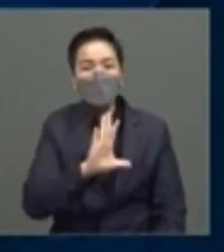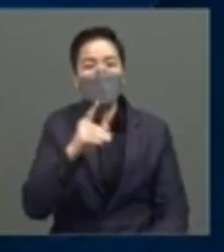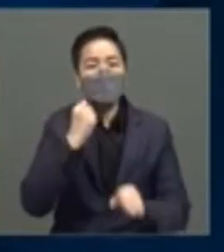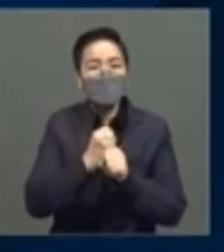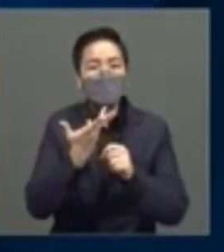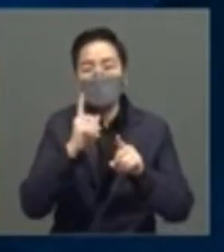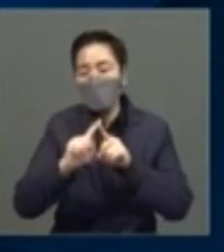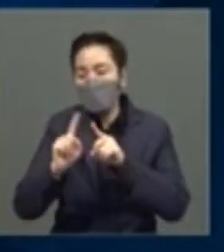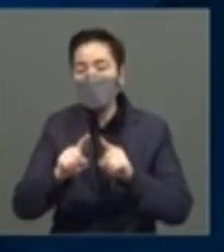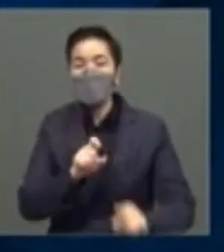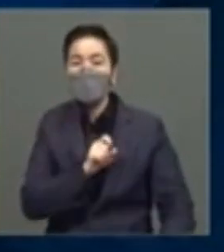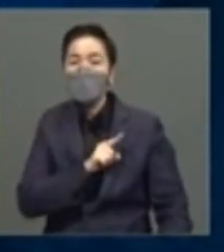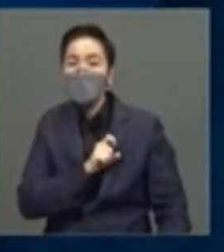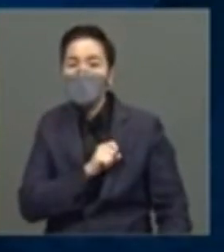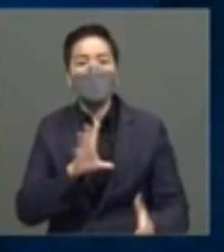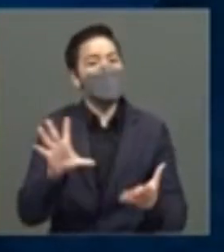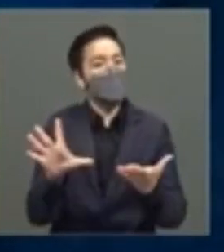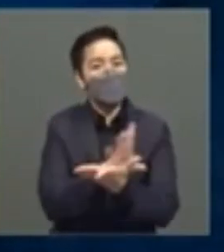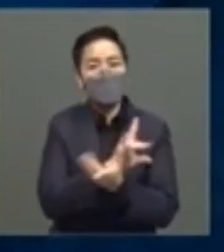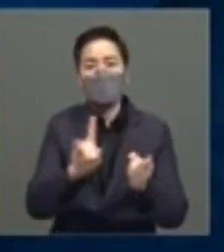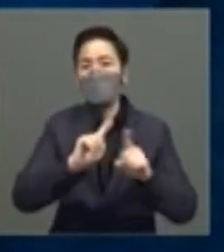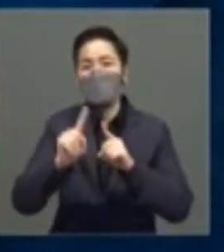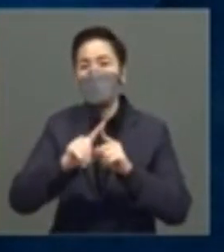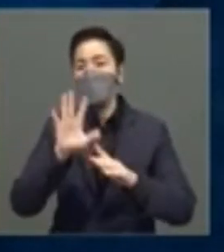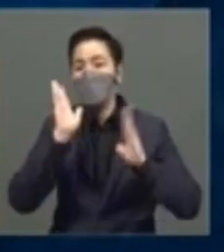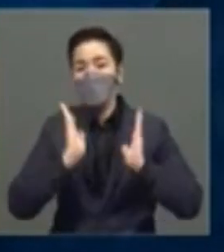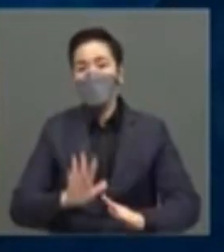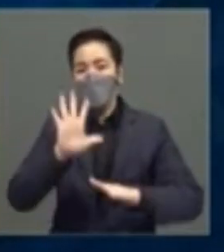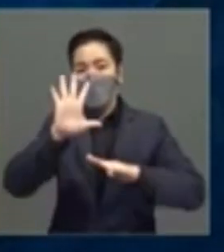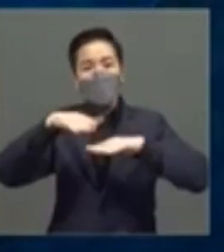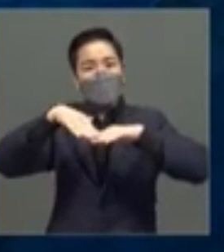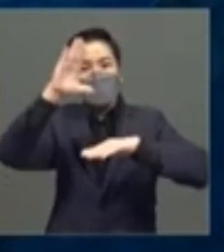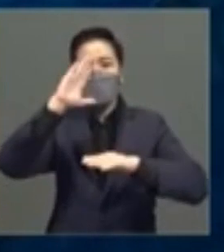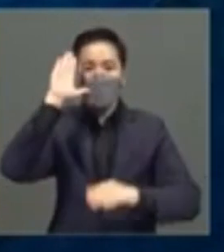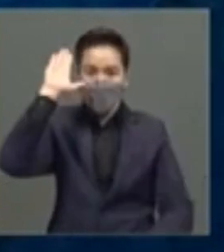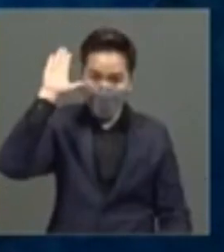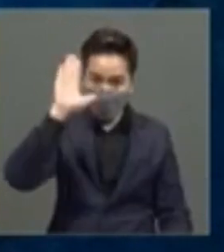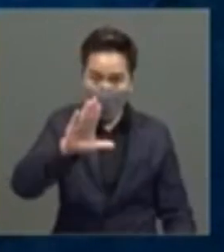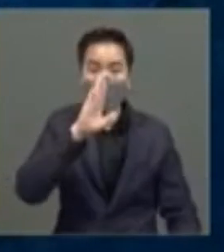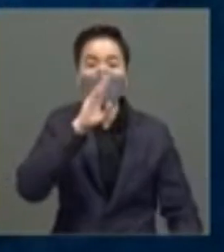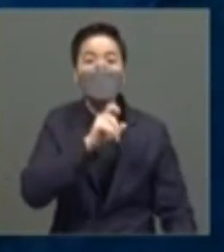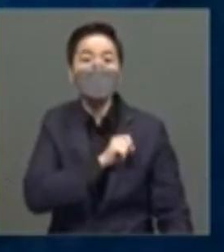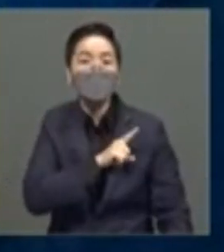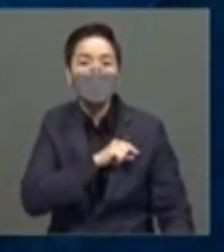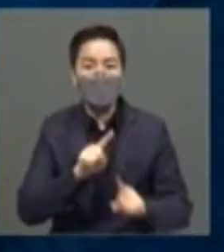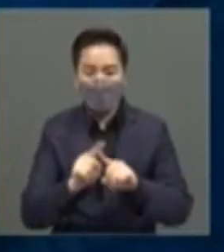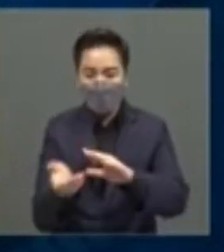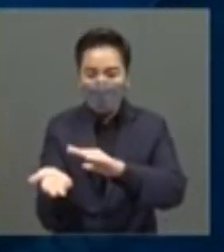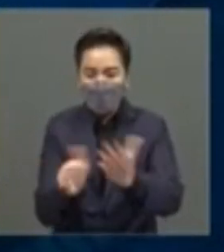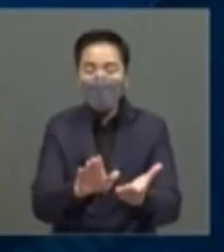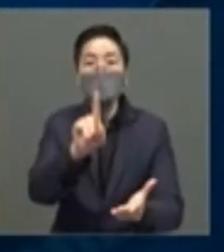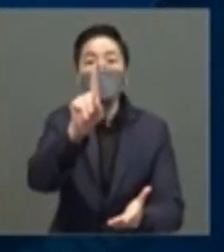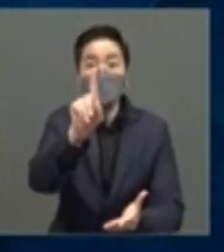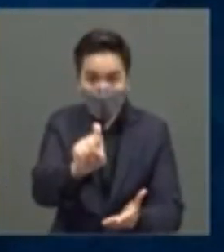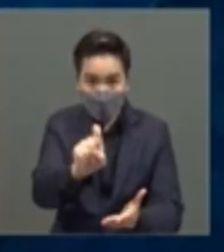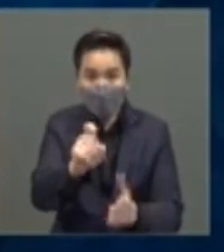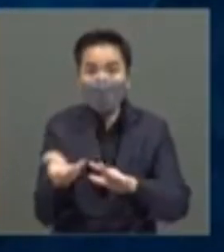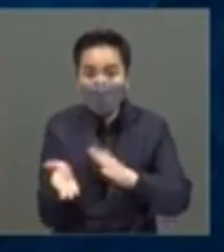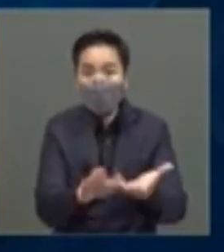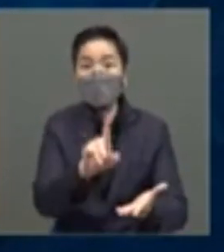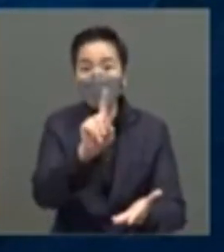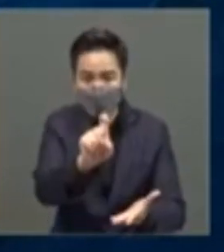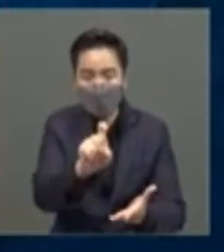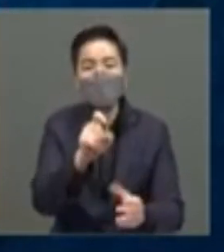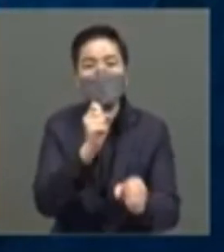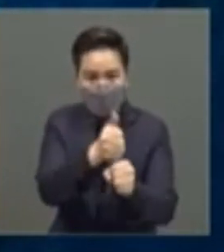กิจกรรมทางศาสนาประเพณียกตัวอย่างเช่นถ้าเป็นกิจกรรมทางศาสนาเช่นงานศพอย่างนี้ยังสามารถที่จะจั